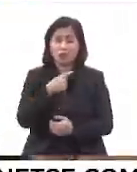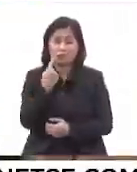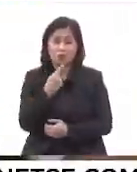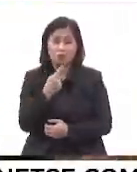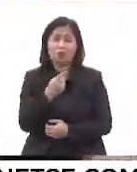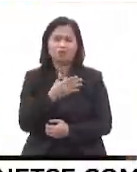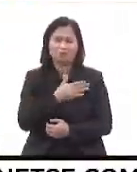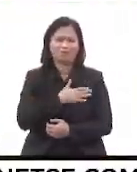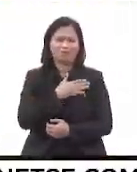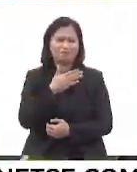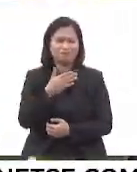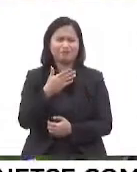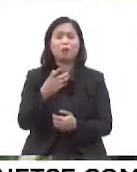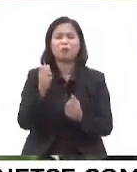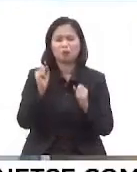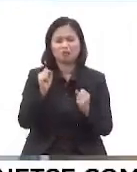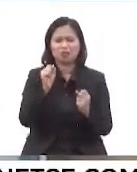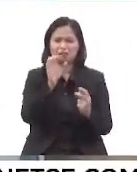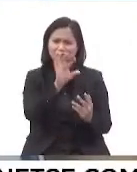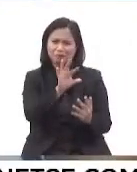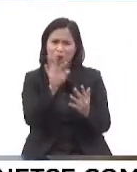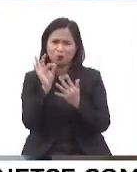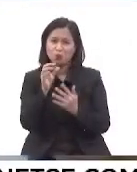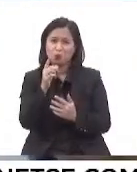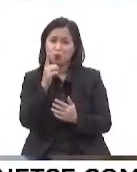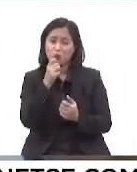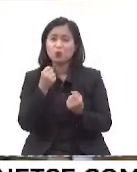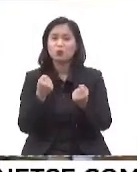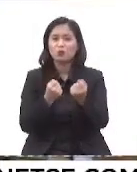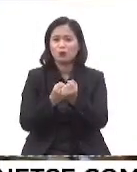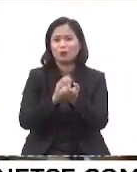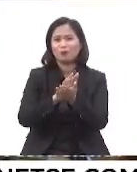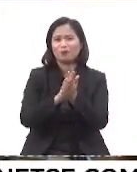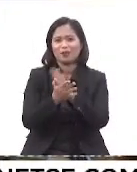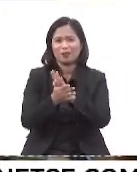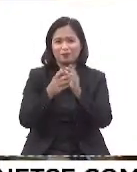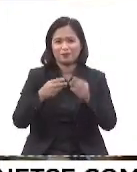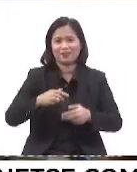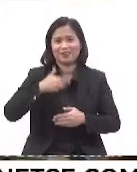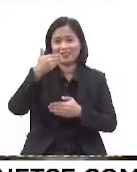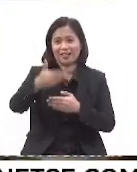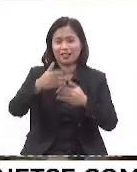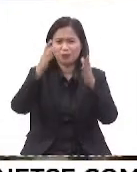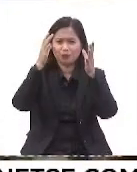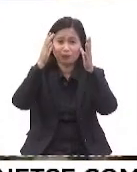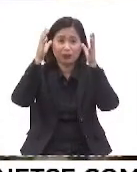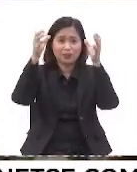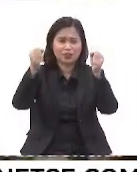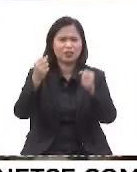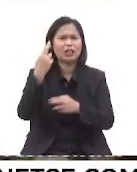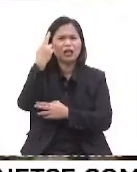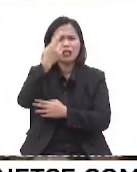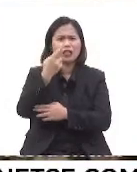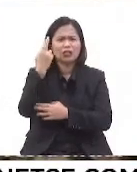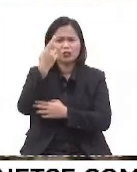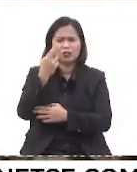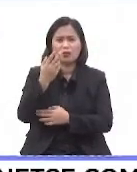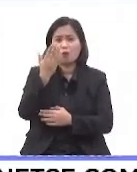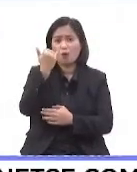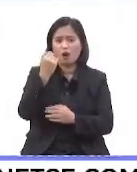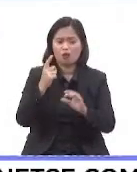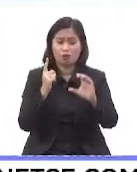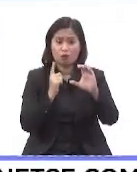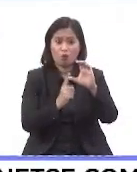na posibleng mamili na siya ng ieendorso sa pagkapangulo. Ang kanyang dahilan, pigilan ng Communist Party